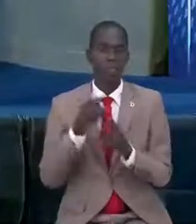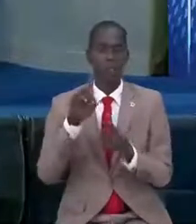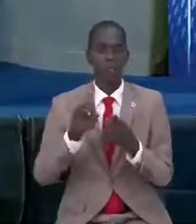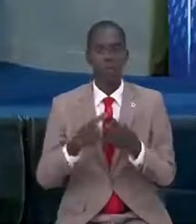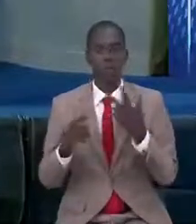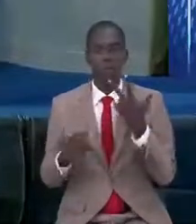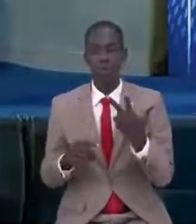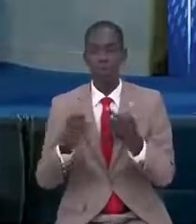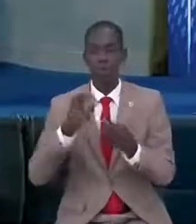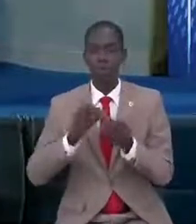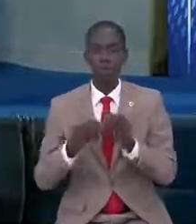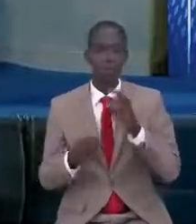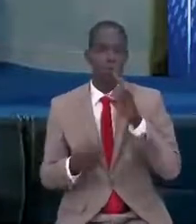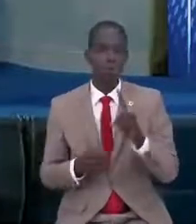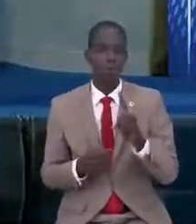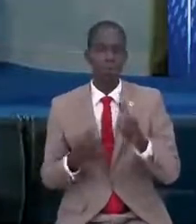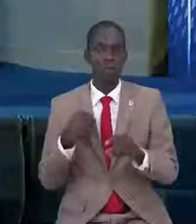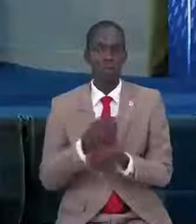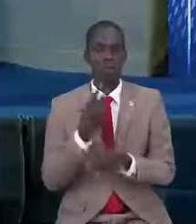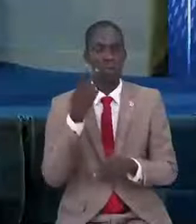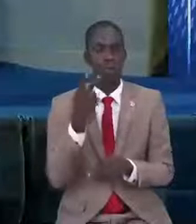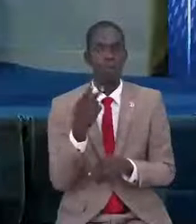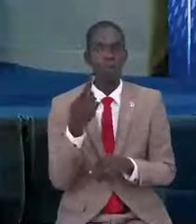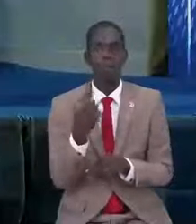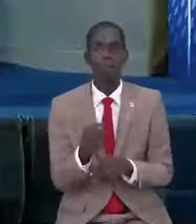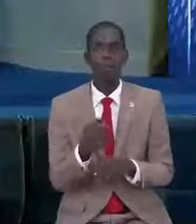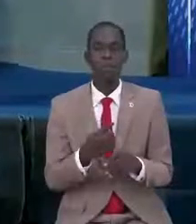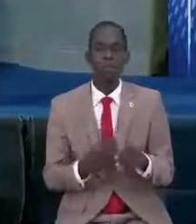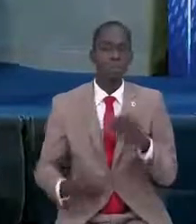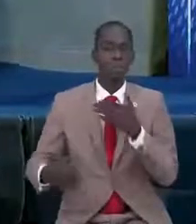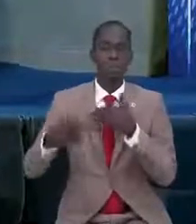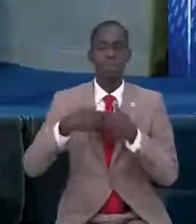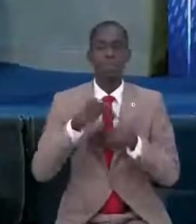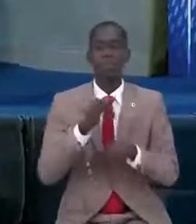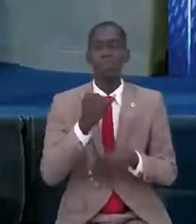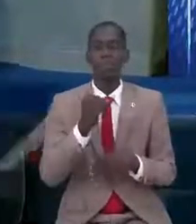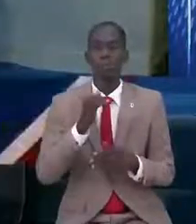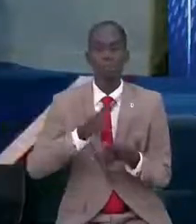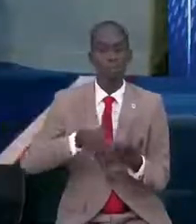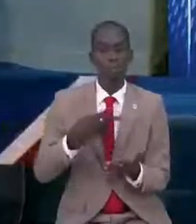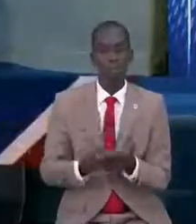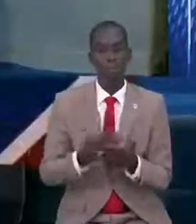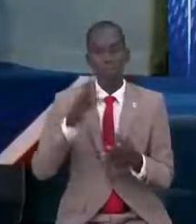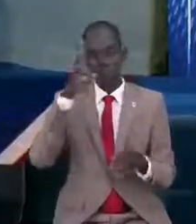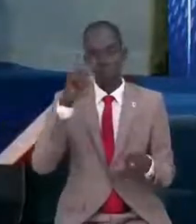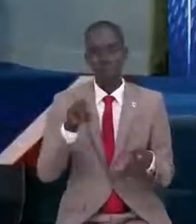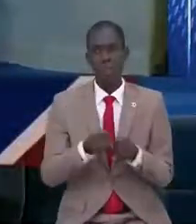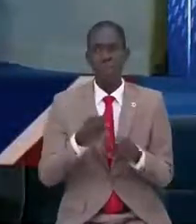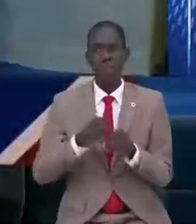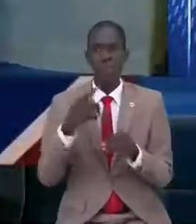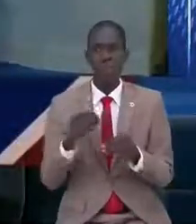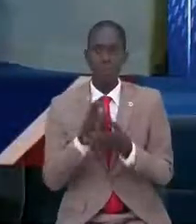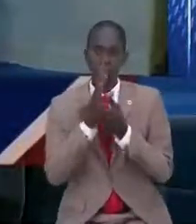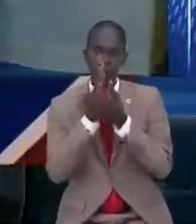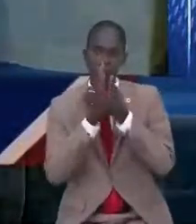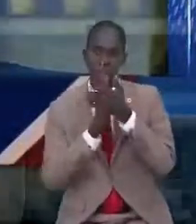en trois sous-thèmes. Premier sous-thème, restaurer les frères défaillants dans la douceur de Christ.